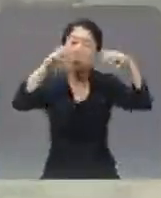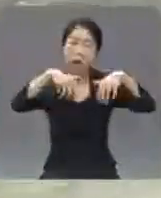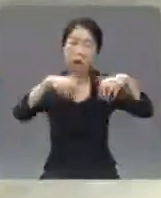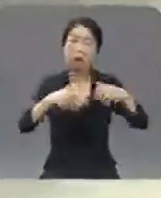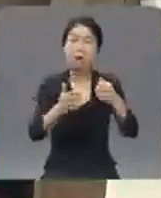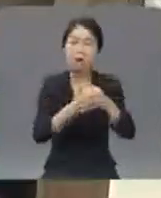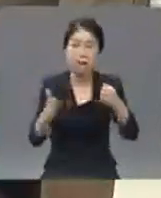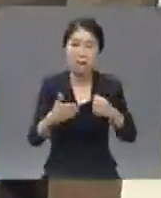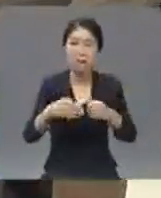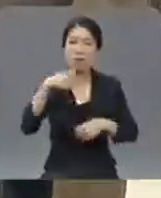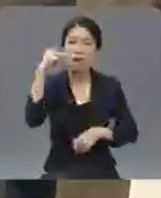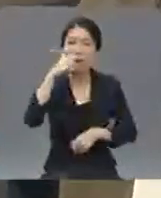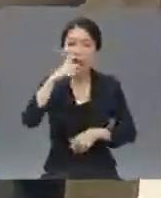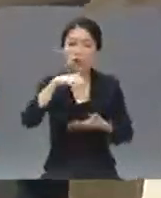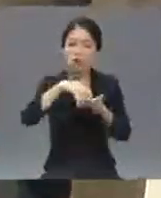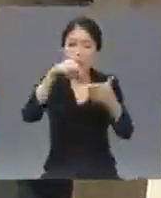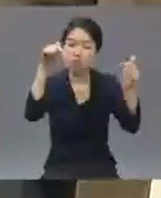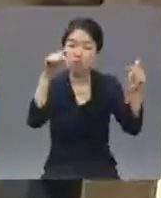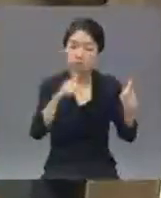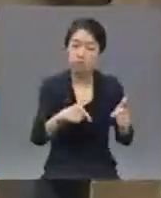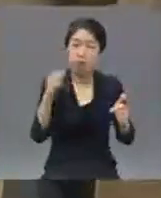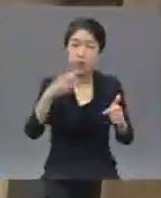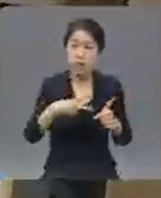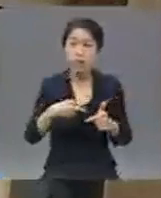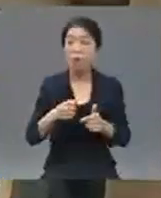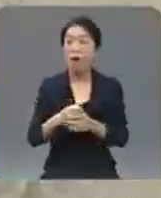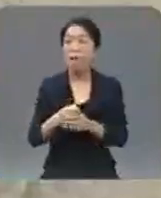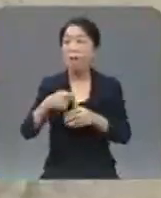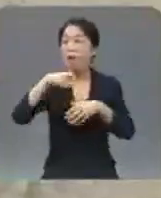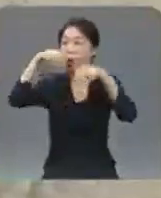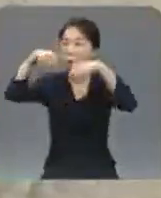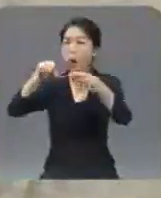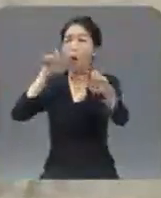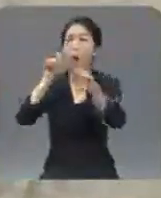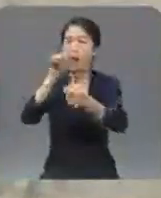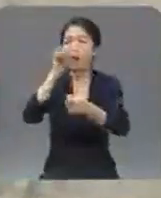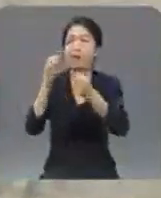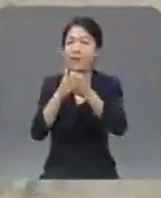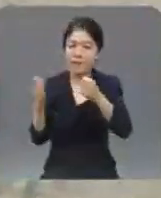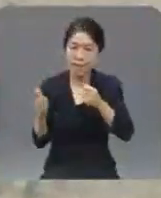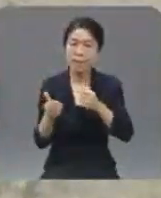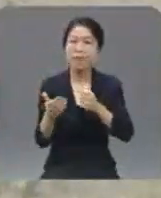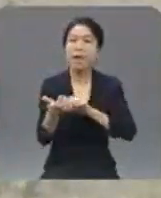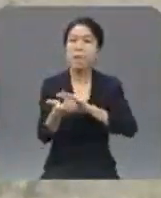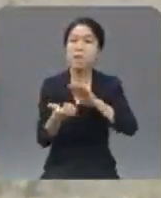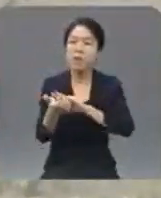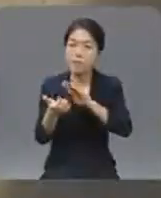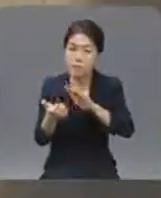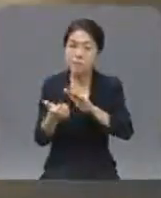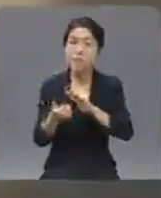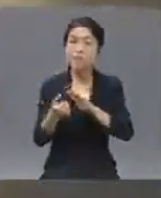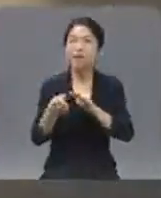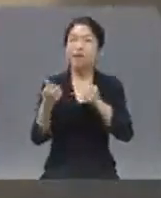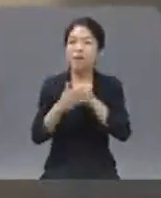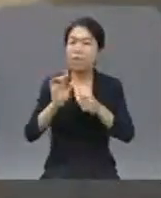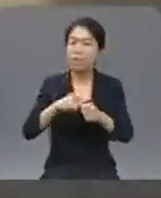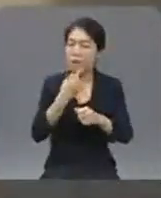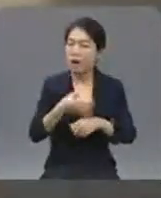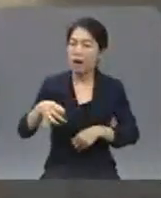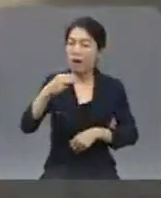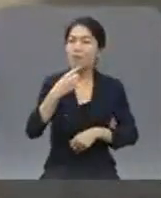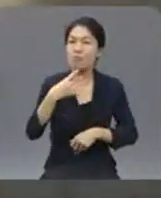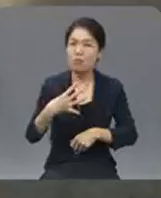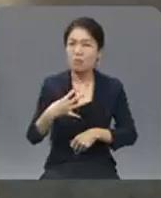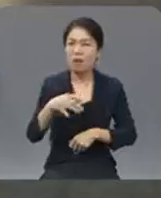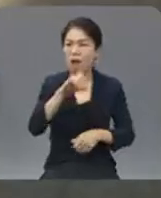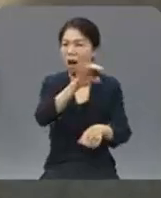감소한 데다 생산자들이 장마철을 앞두고 출하량을 조절해 가격이 상승한 것이라며 사재기로 보기는 어렵다고 반박했습니다